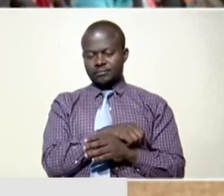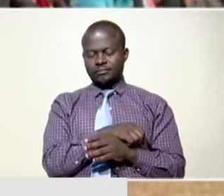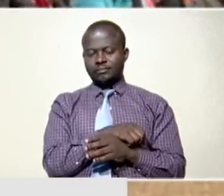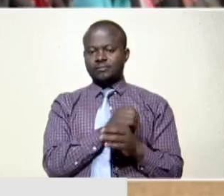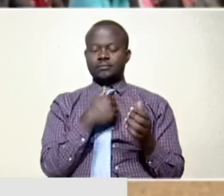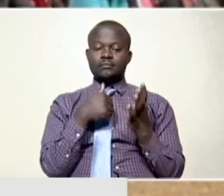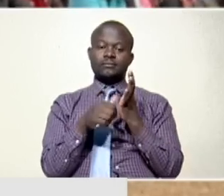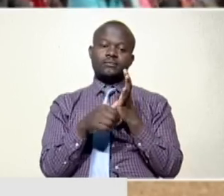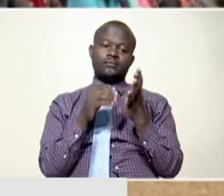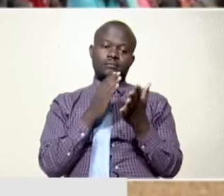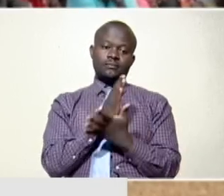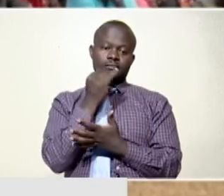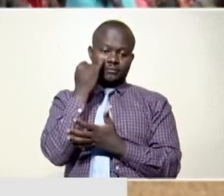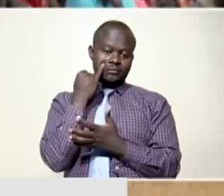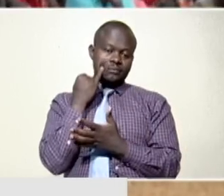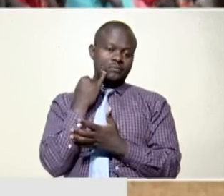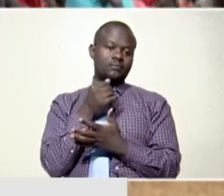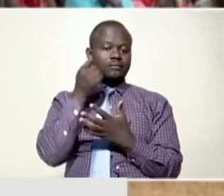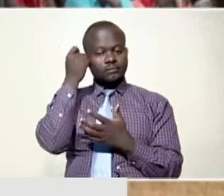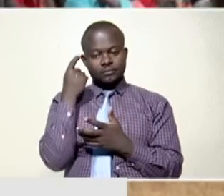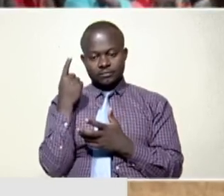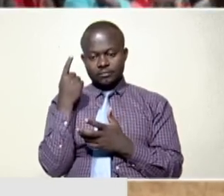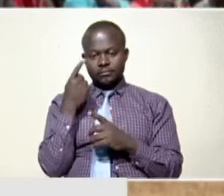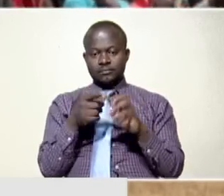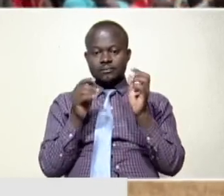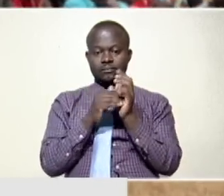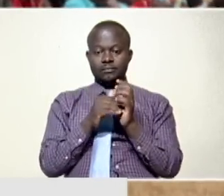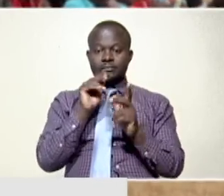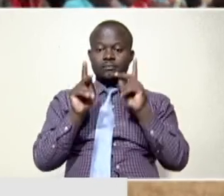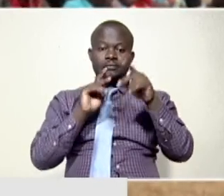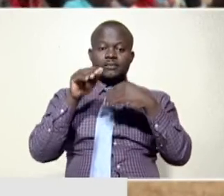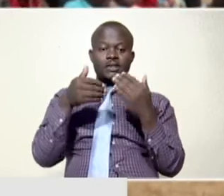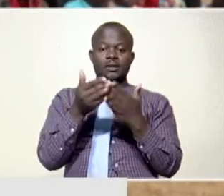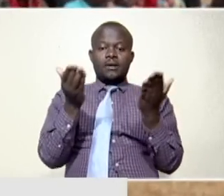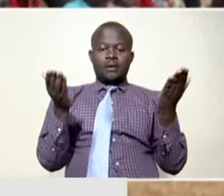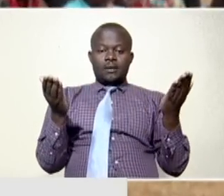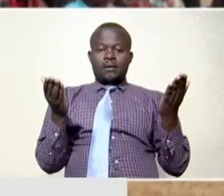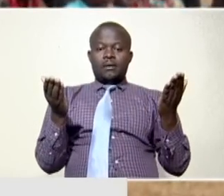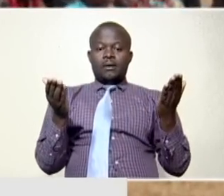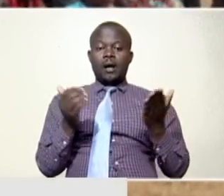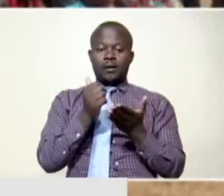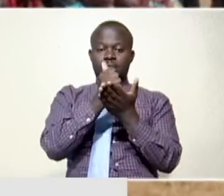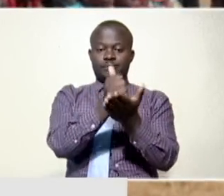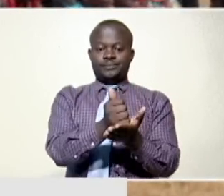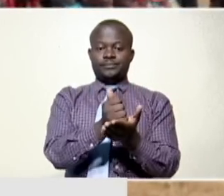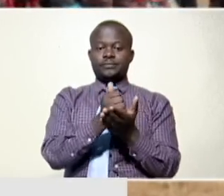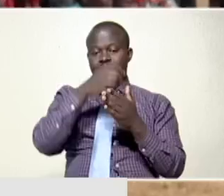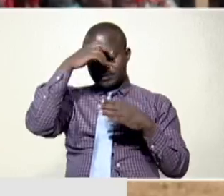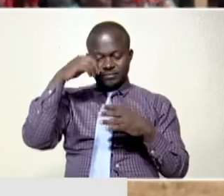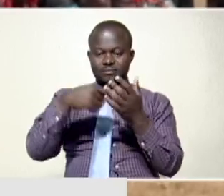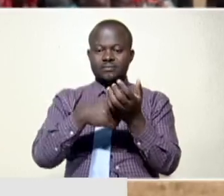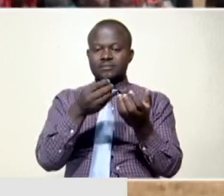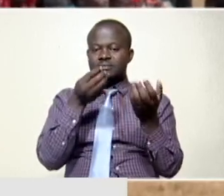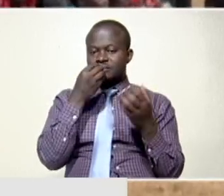twahuye na kagare mujye mu byo bari abaturage kubatabara kubavura